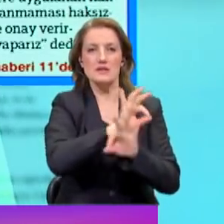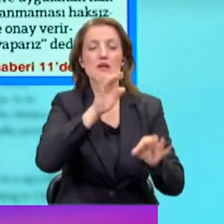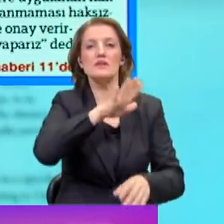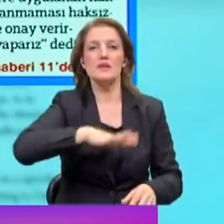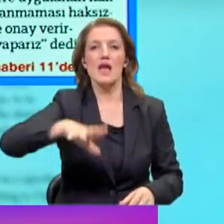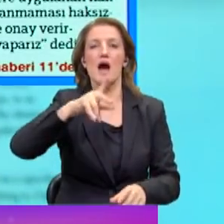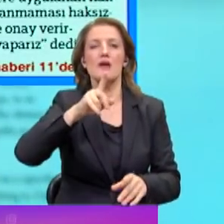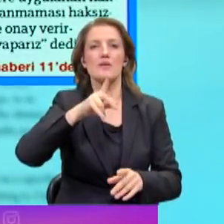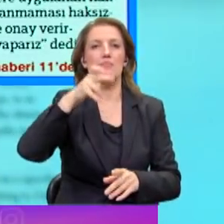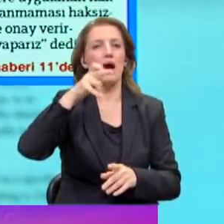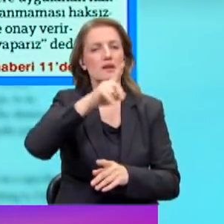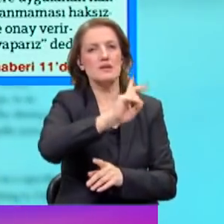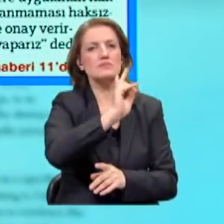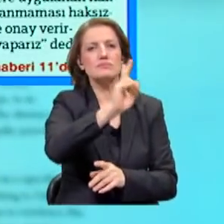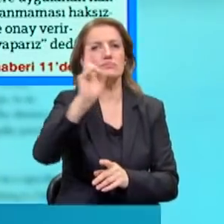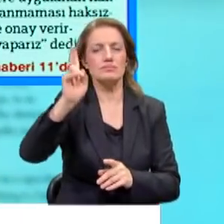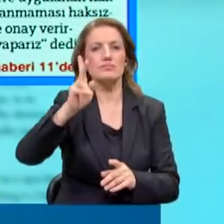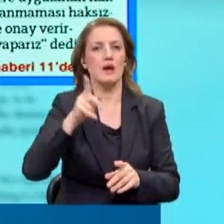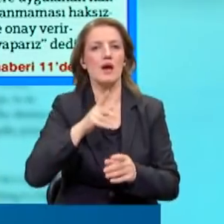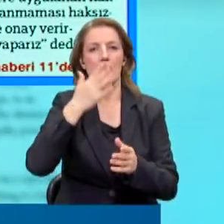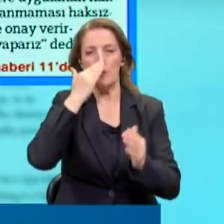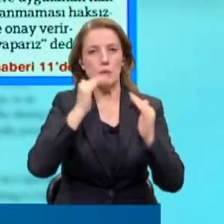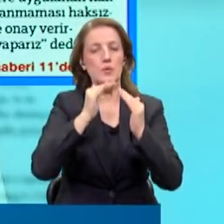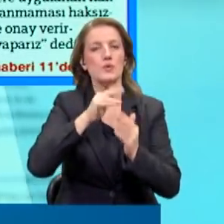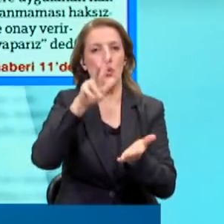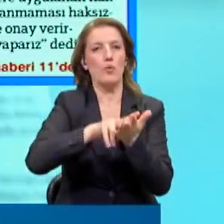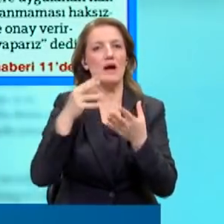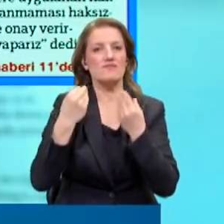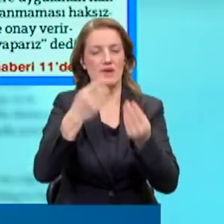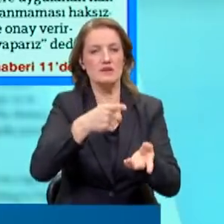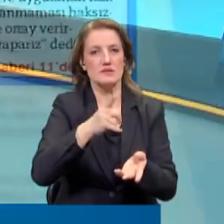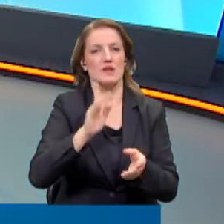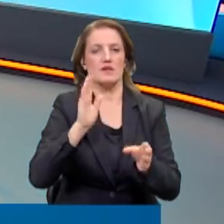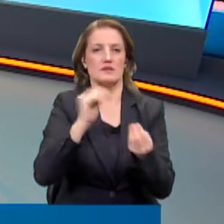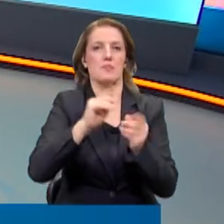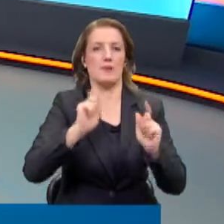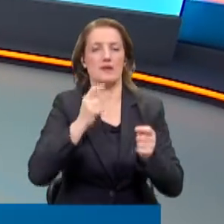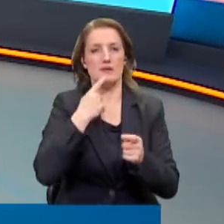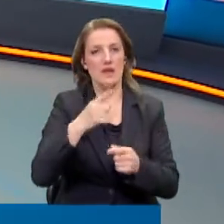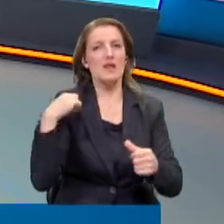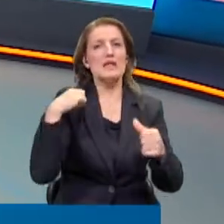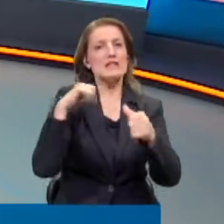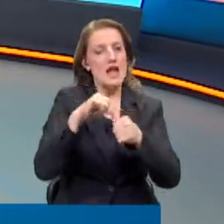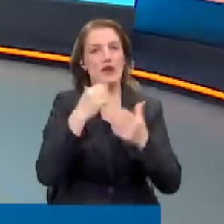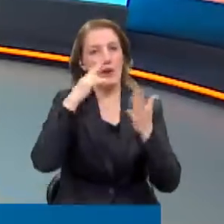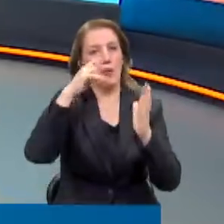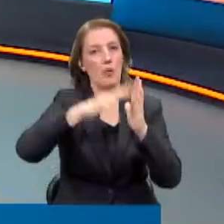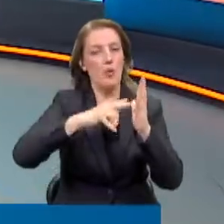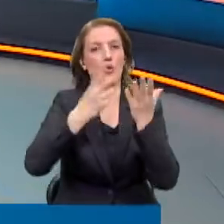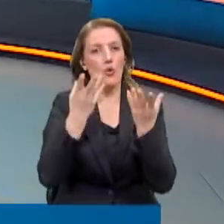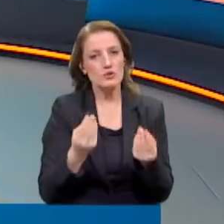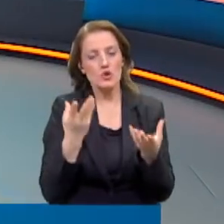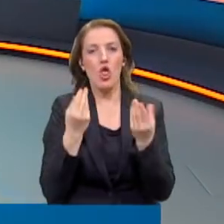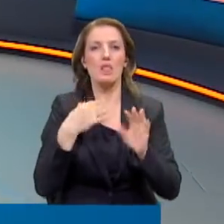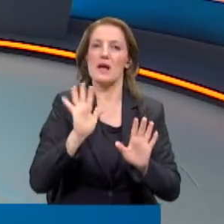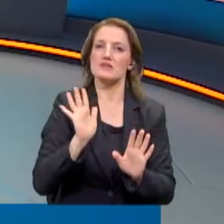verirse yasal değişiklik yaparız demişti. Dün bunu detaylı bir şekilde anlattık. Bir daha okuyalım tane tane. Olur mu, olmaz